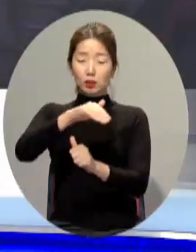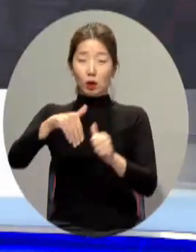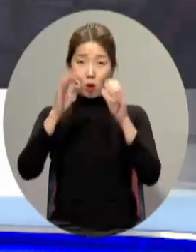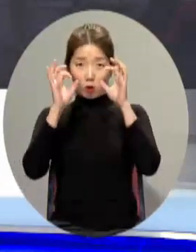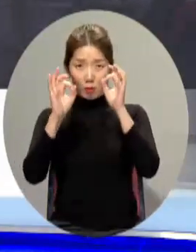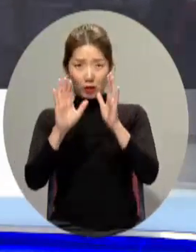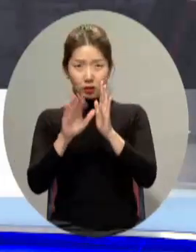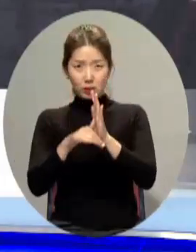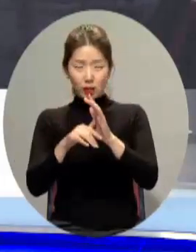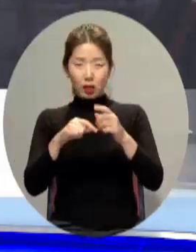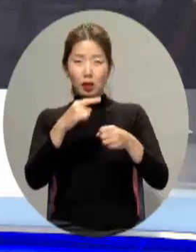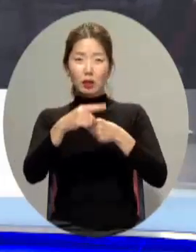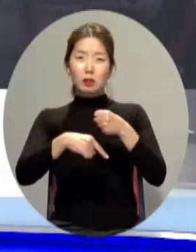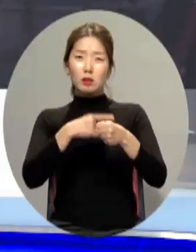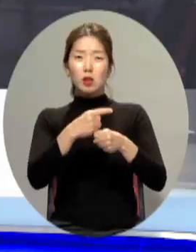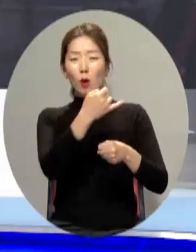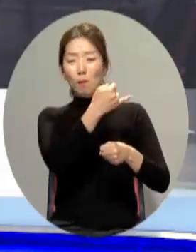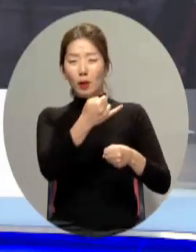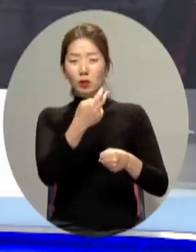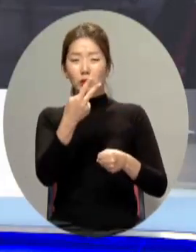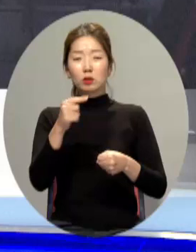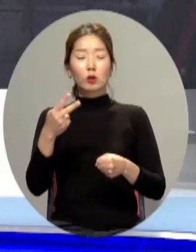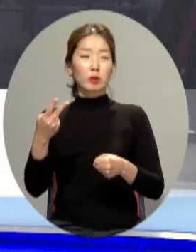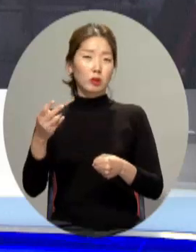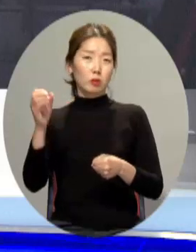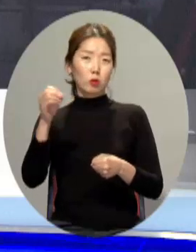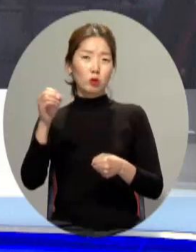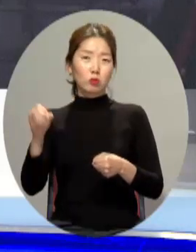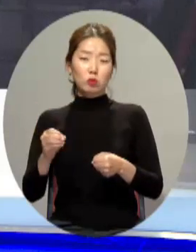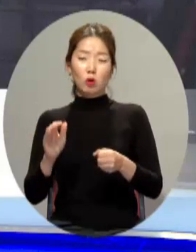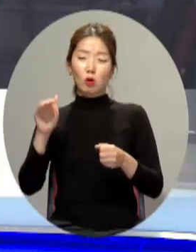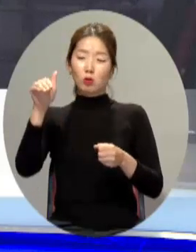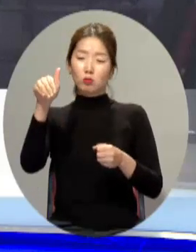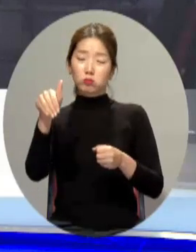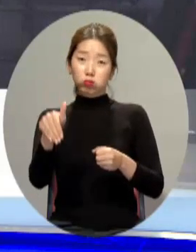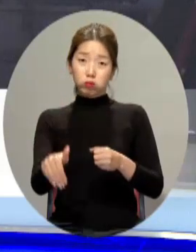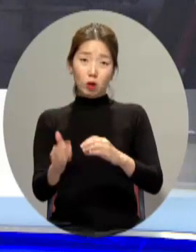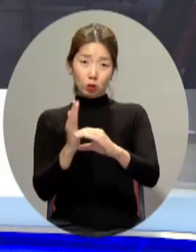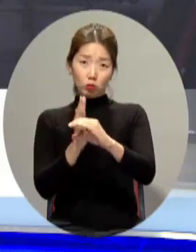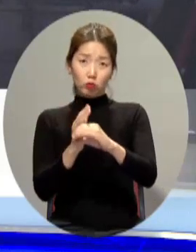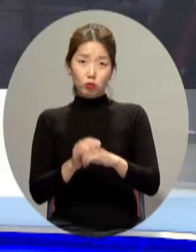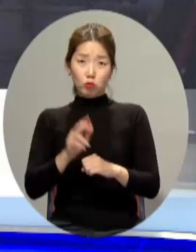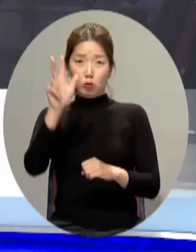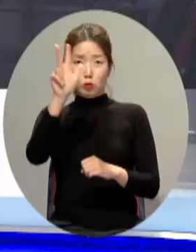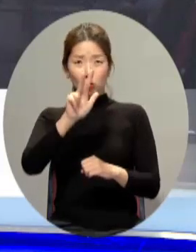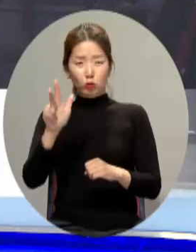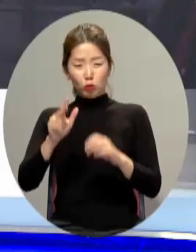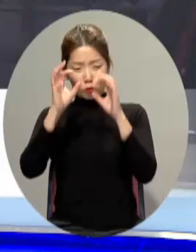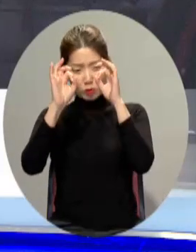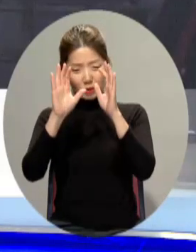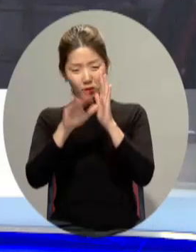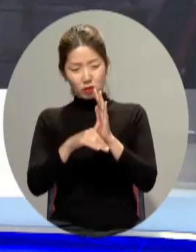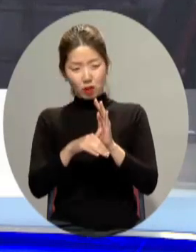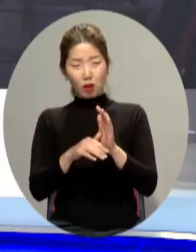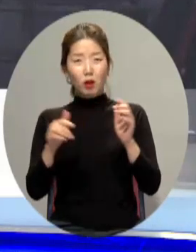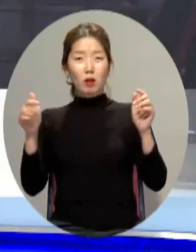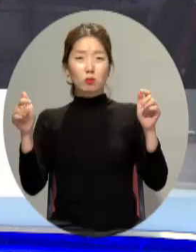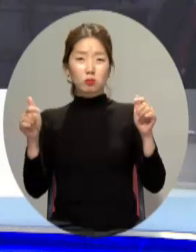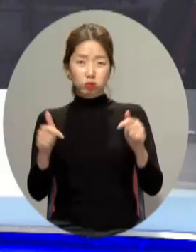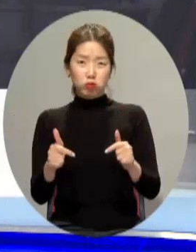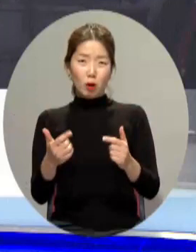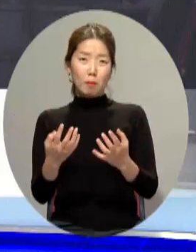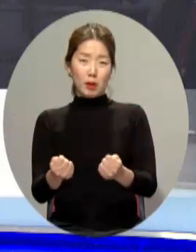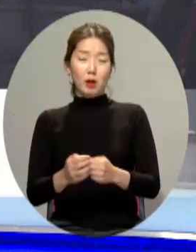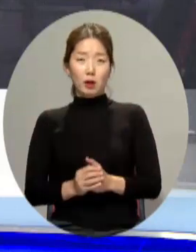따져봤더니 연평균 마이너스 2.1%로 오히려 뒷걸음질해 전국에서 가장 감소폭의 큰 것을 알